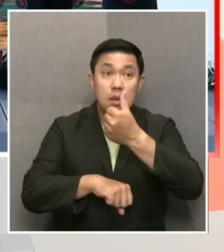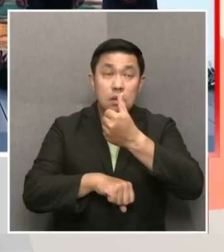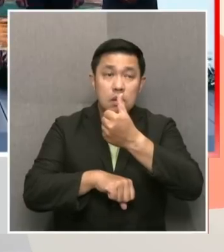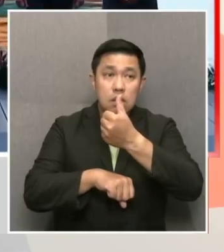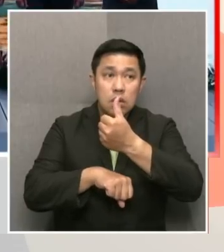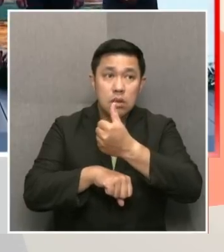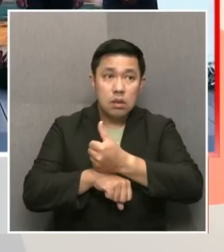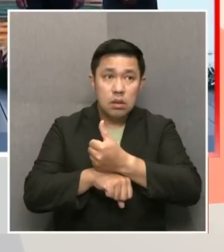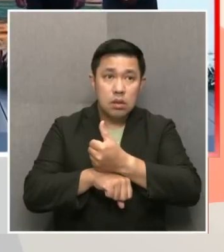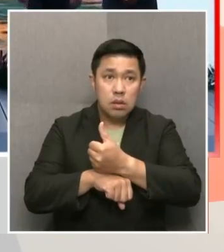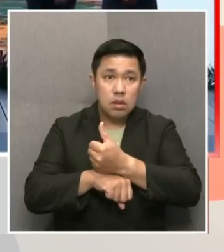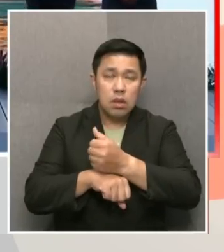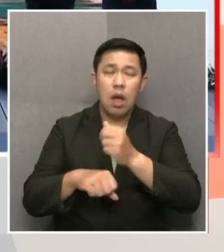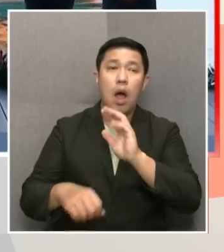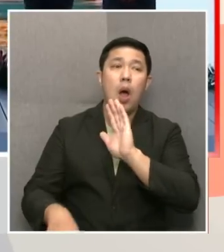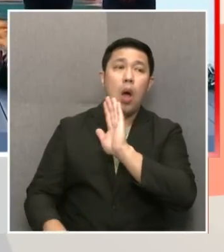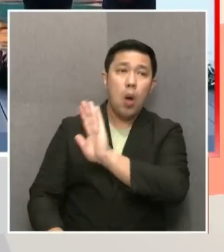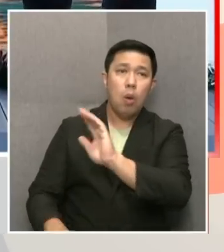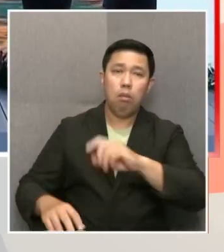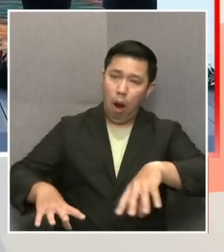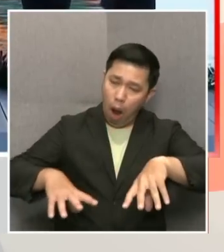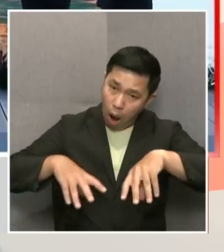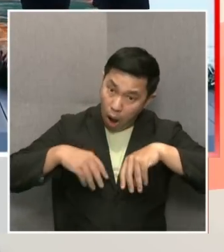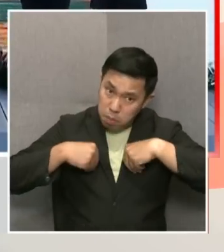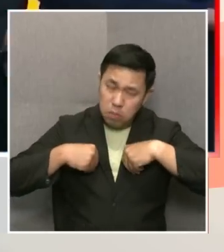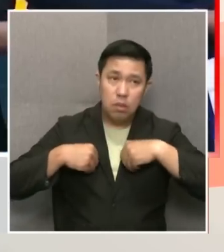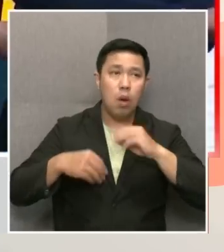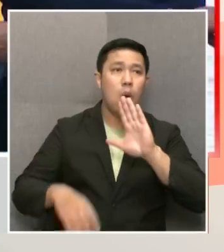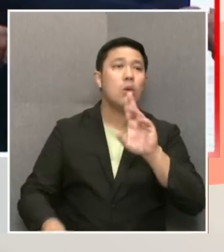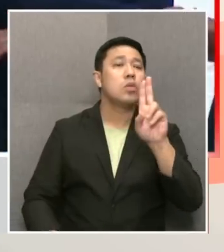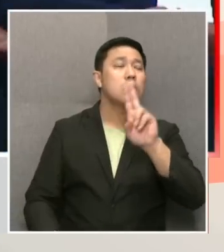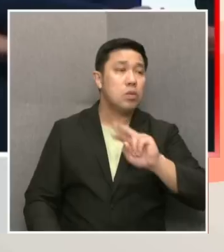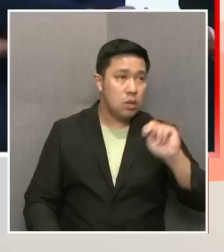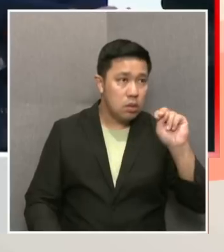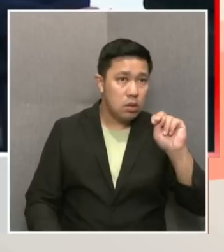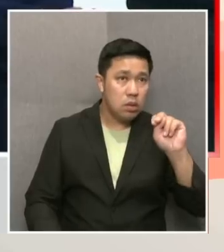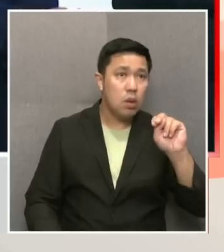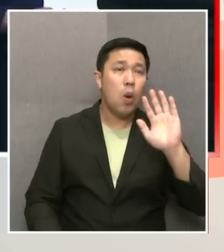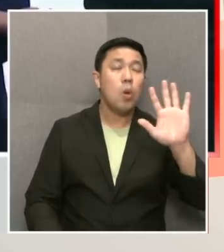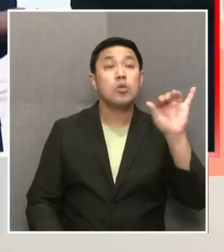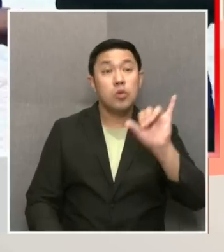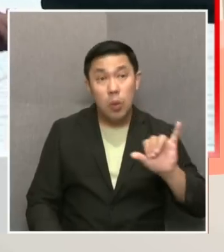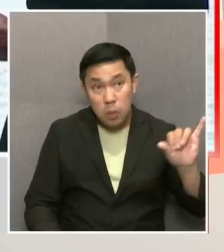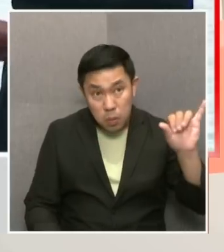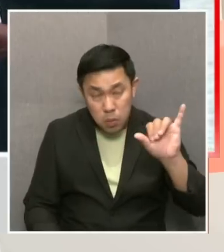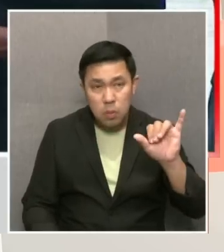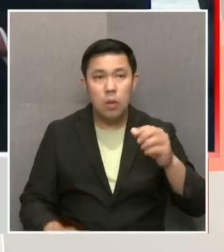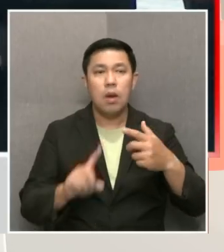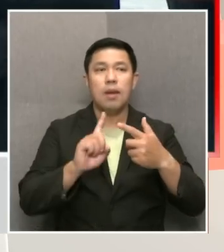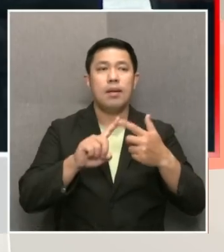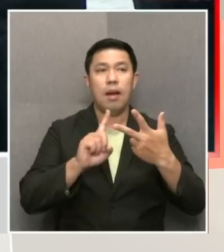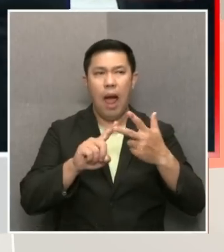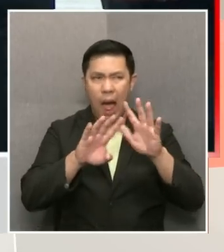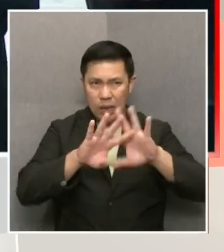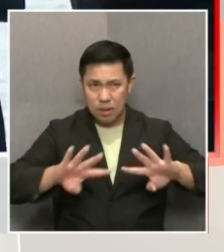ำทางจิตวิญญาณผู้นำที่ได้รับการยอมรับกันในสหประชาชาติในสหภาพยุโรปในอาเซียนก็จะ